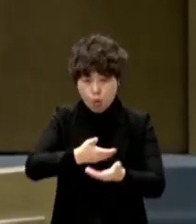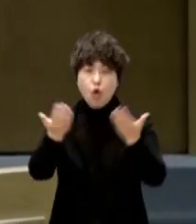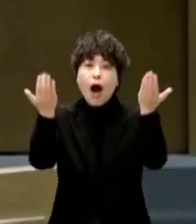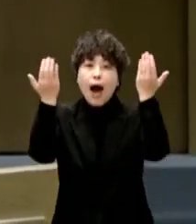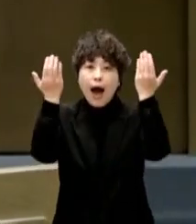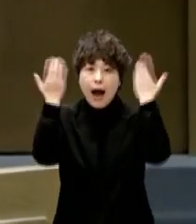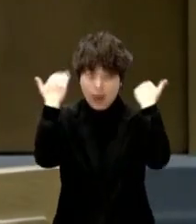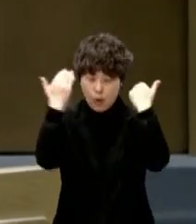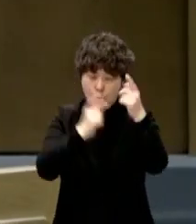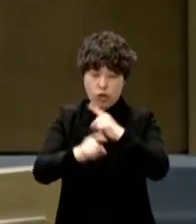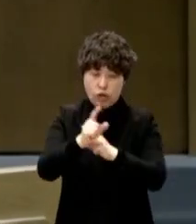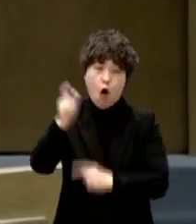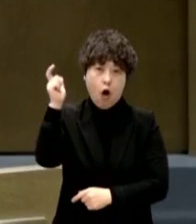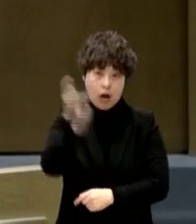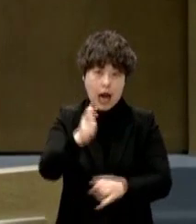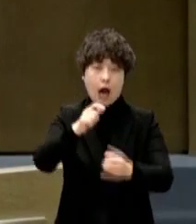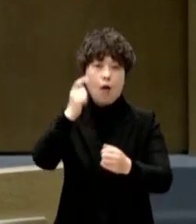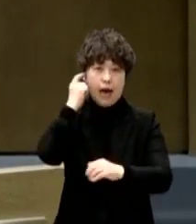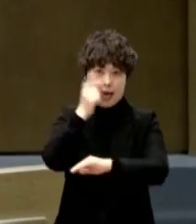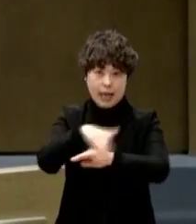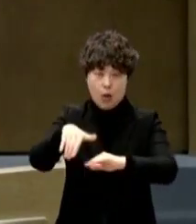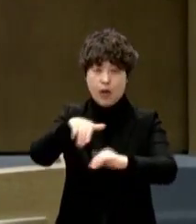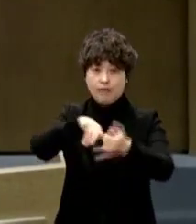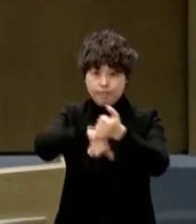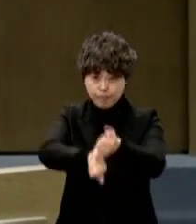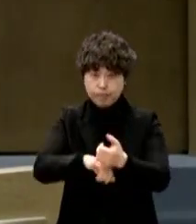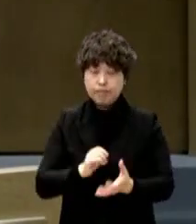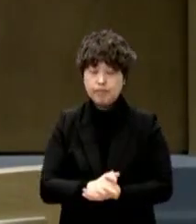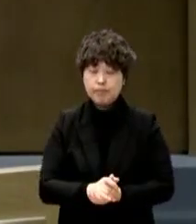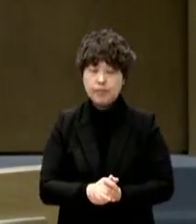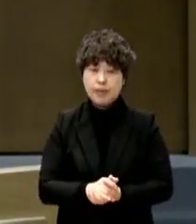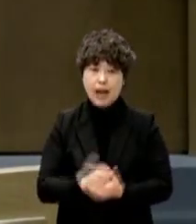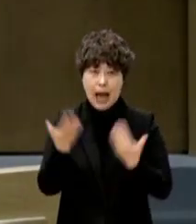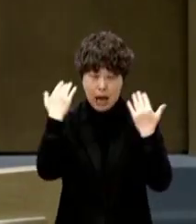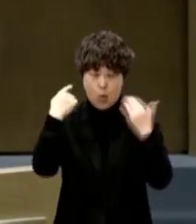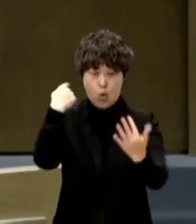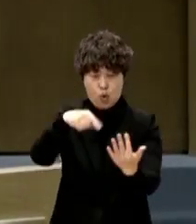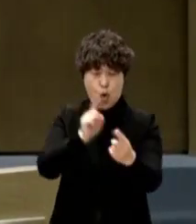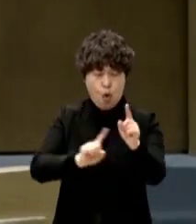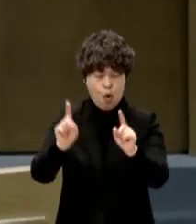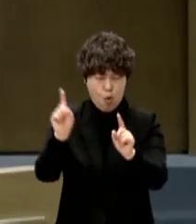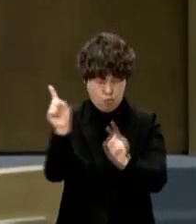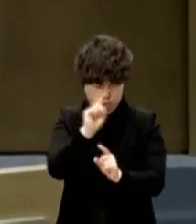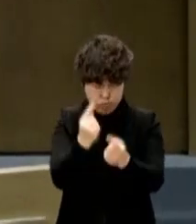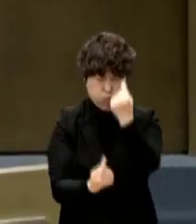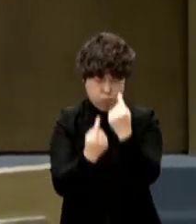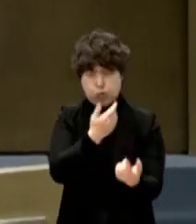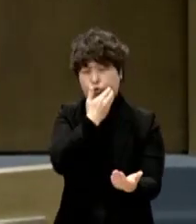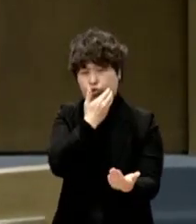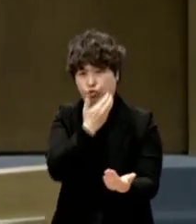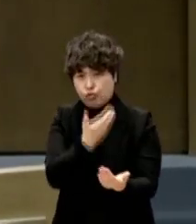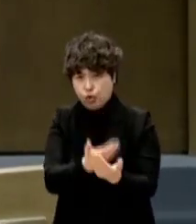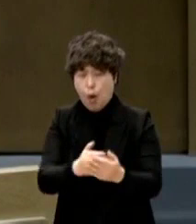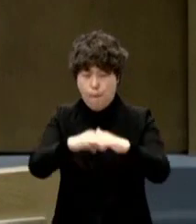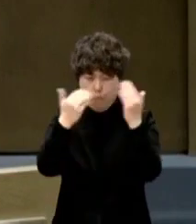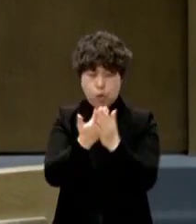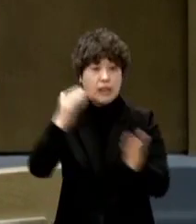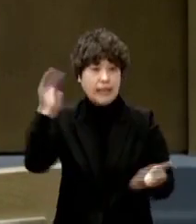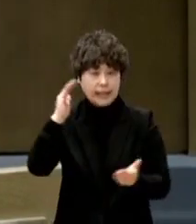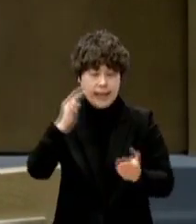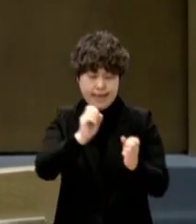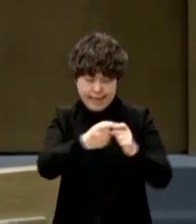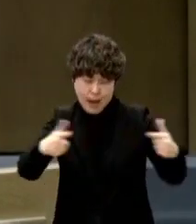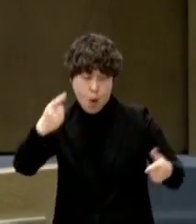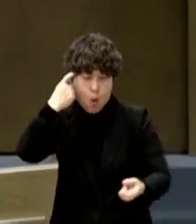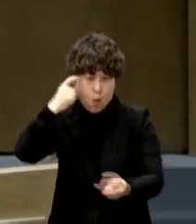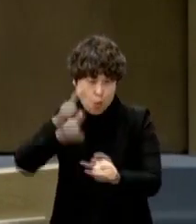나가겠습니다. 학교에서 이루어지는 교육활동이 무엇보다 중요하다는 것은 주지의 사실입니다만은 모든 학생의 다양한